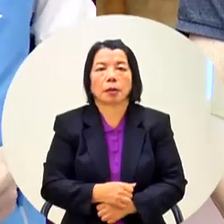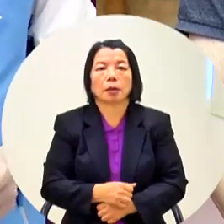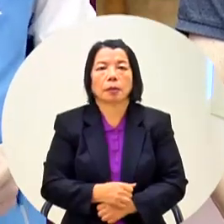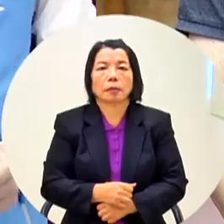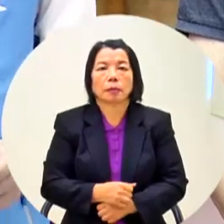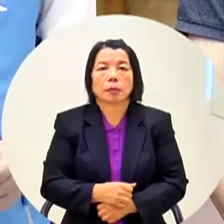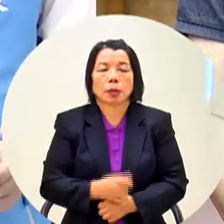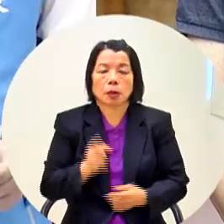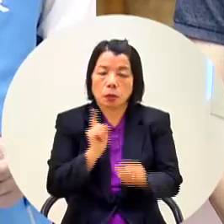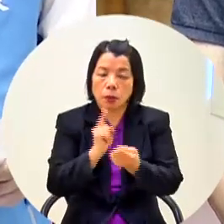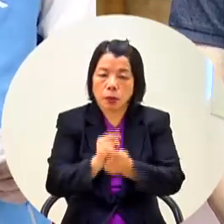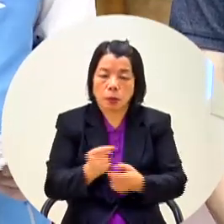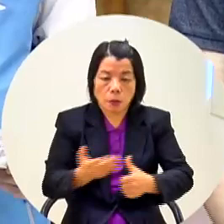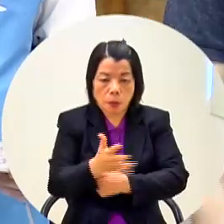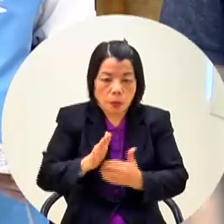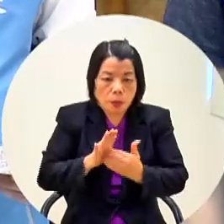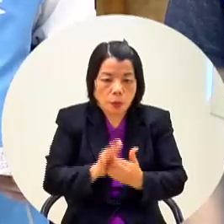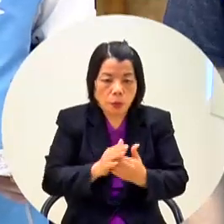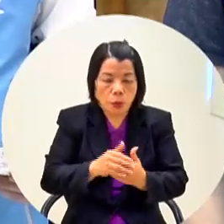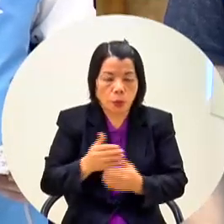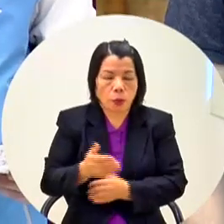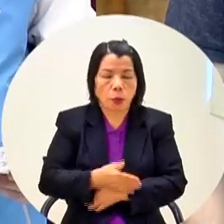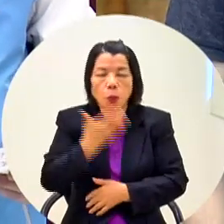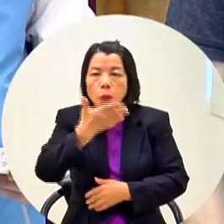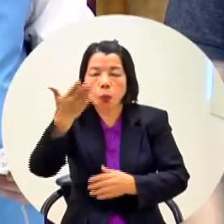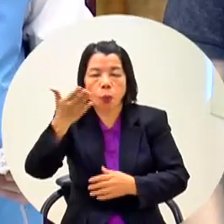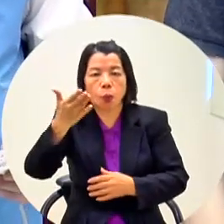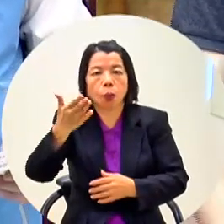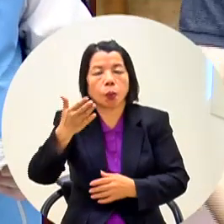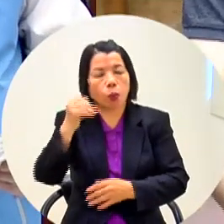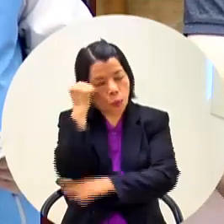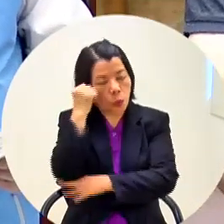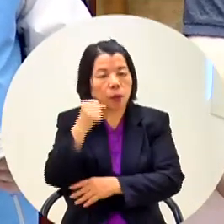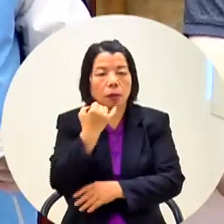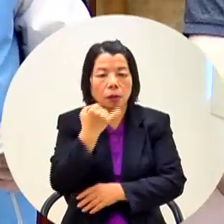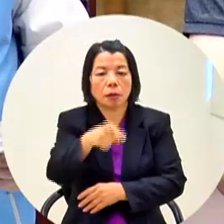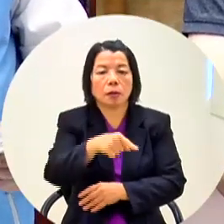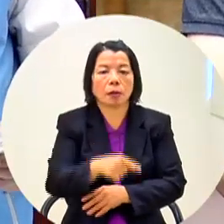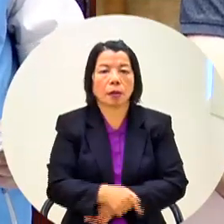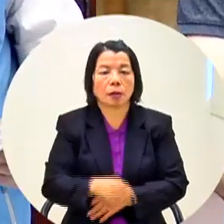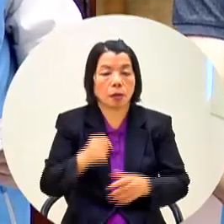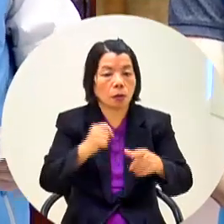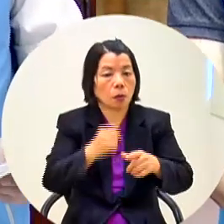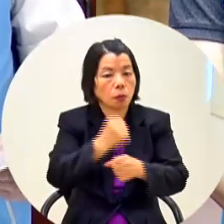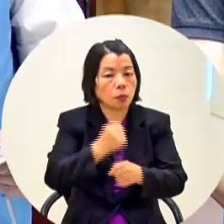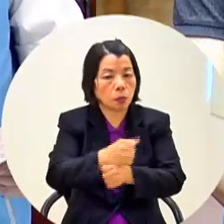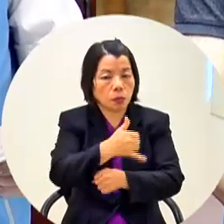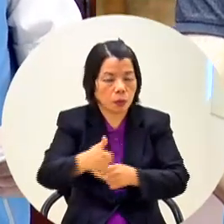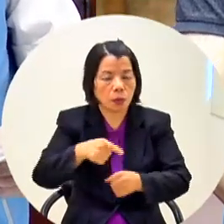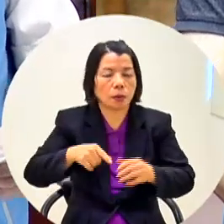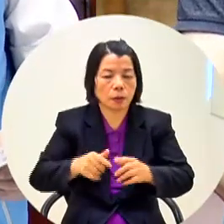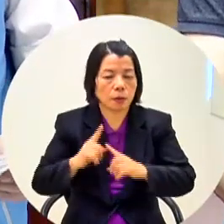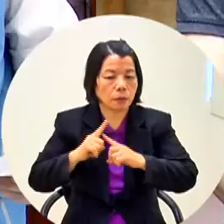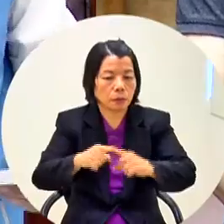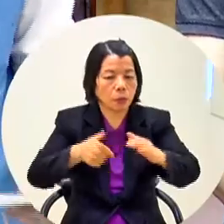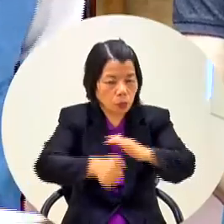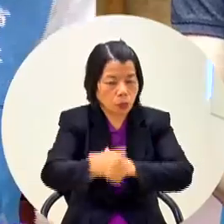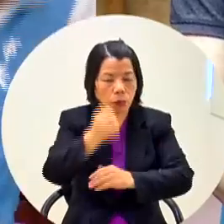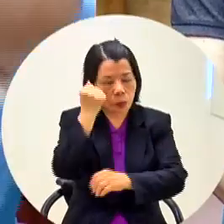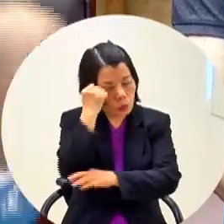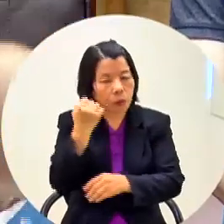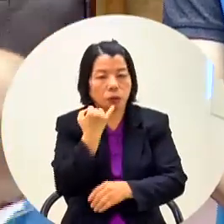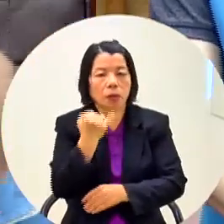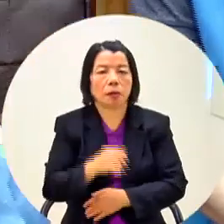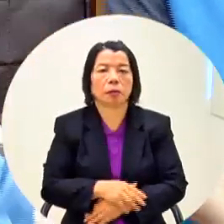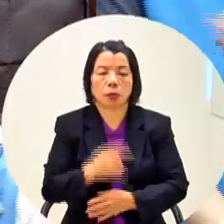有防疫旅馆，这一点可以让我们公教人员可以来进驻。那这一点，以上三点跟三会议员报告，